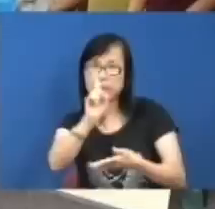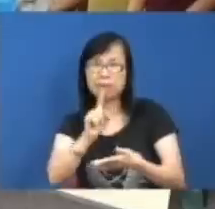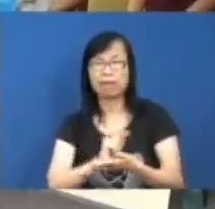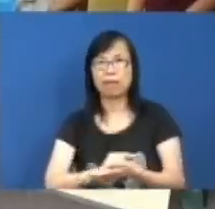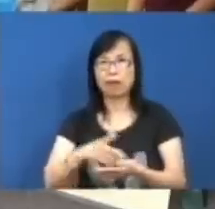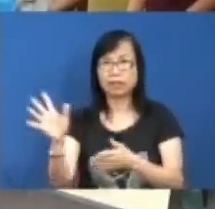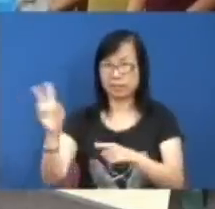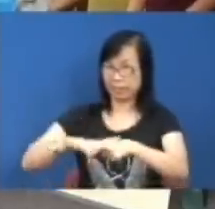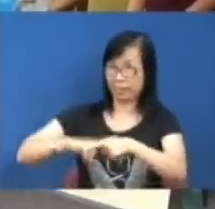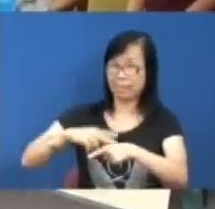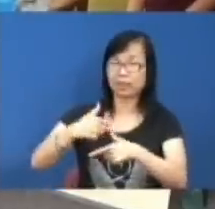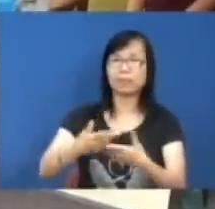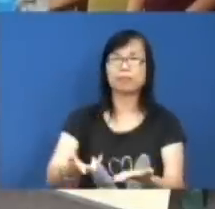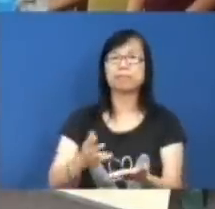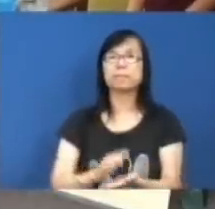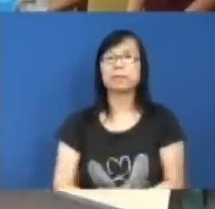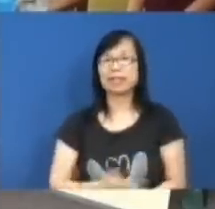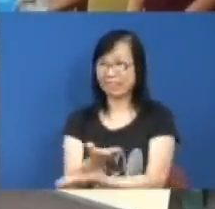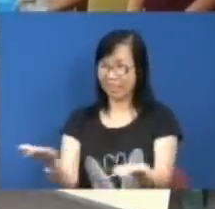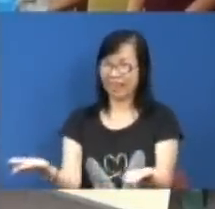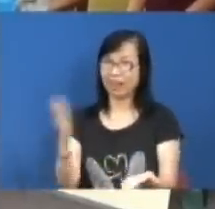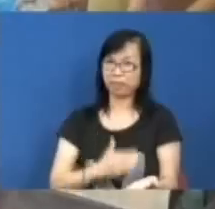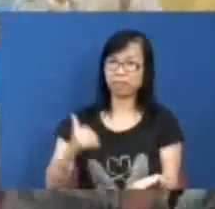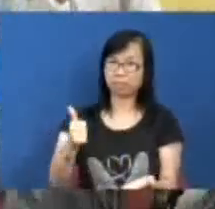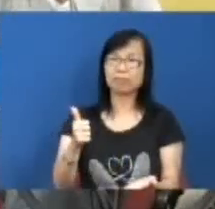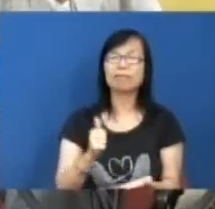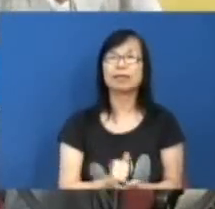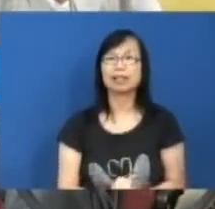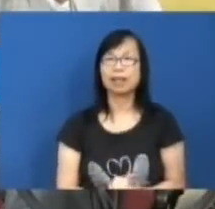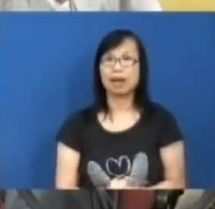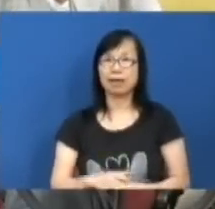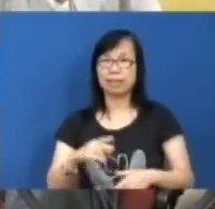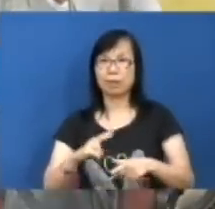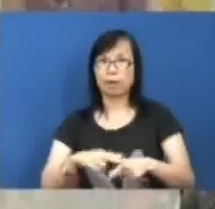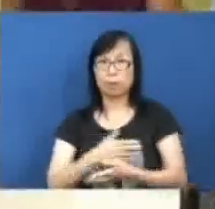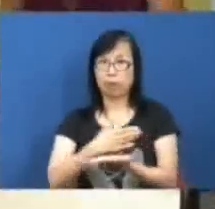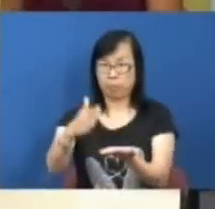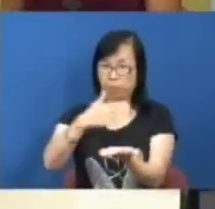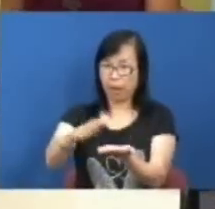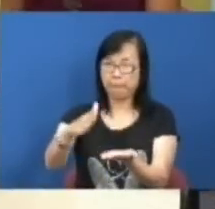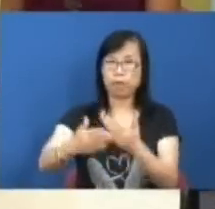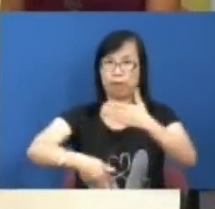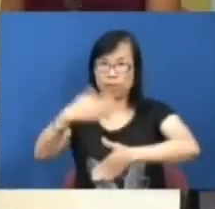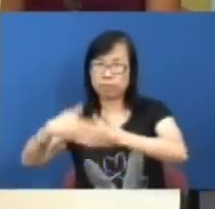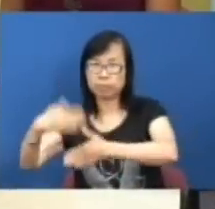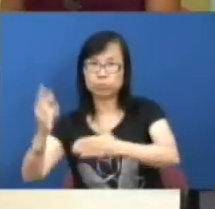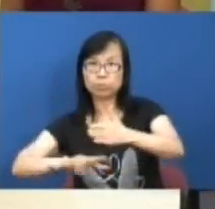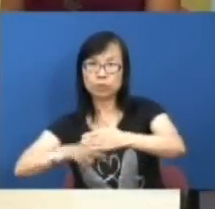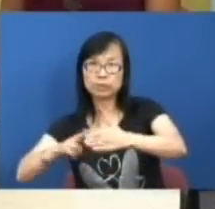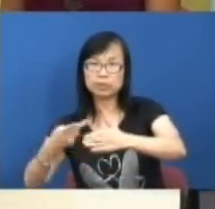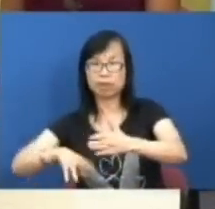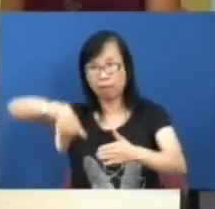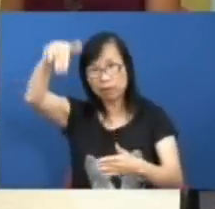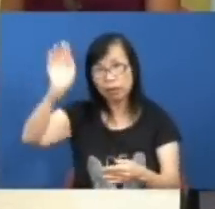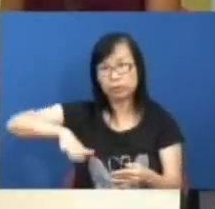明白。 Michelle 可以介紹俾我哋聽啊。 好啊，大家好。其實喺大部分嗰個樓宇維修咧。油漆